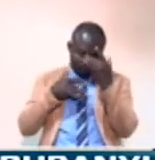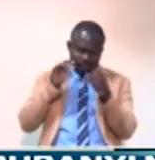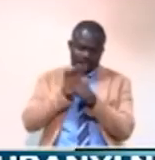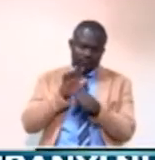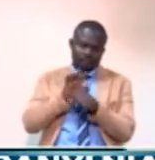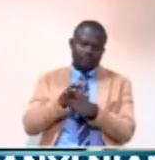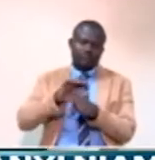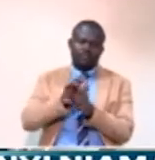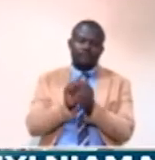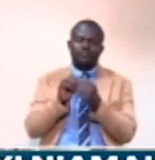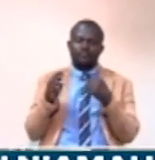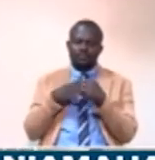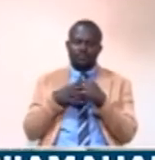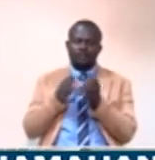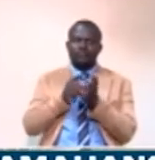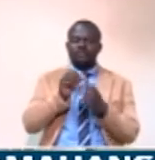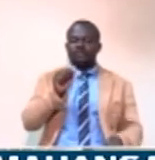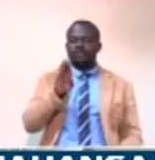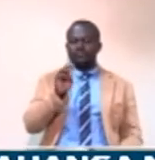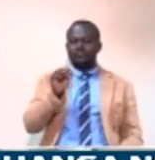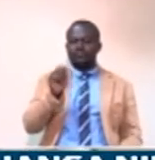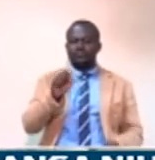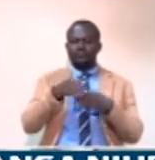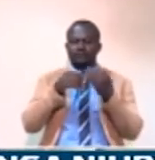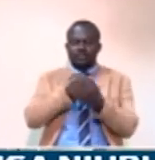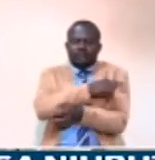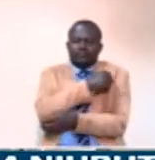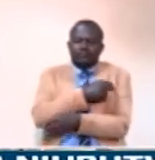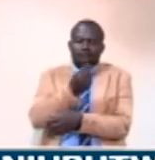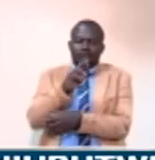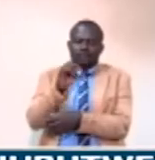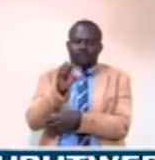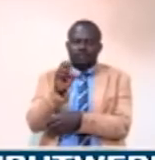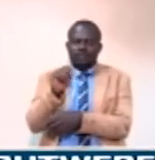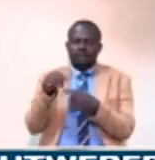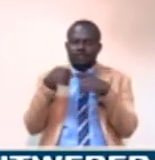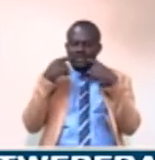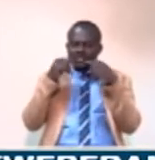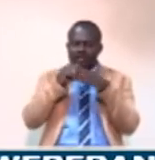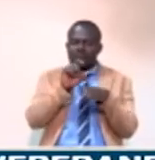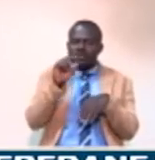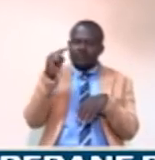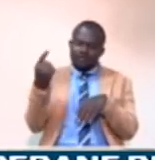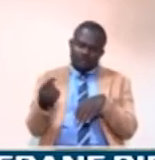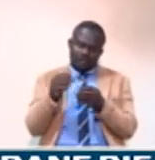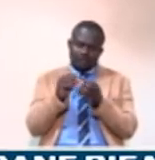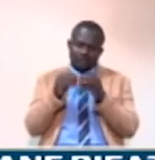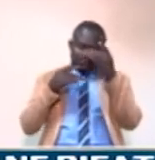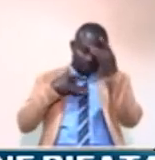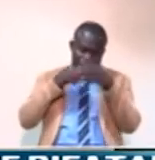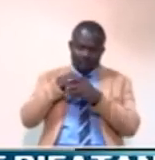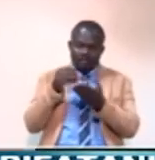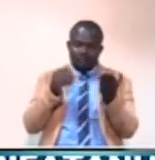za COVID-19. Dr. Yarabimana Debora uyobora ibitaro bya Nyarugenge avuga ko mu cyumweru kimwe imibare y'abarwariye muri ibi